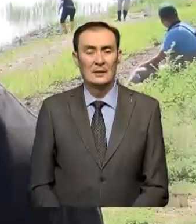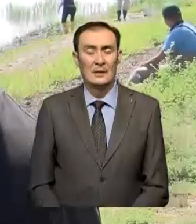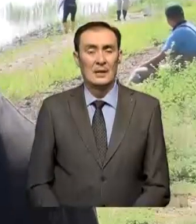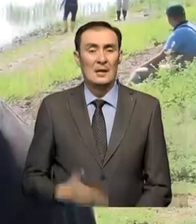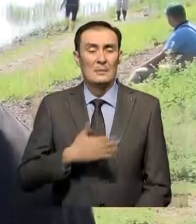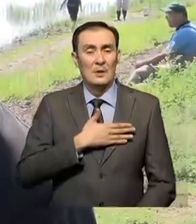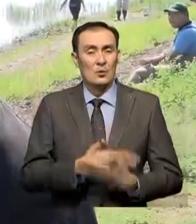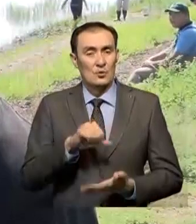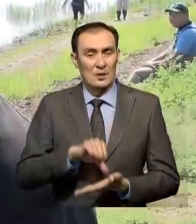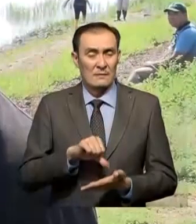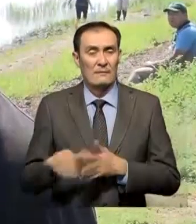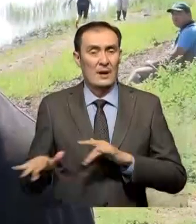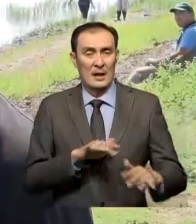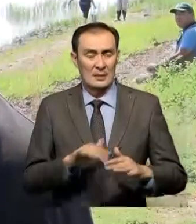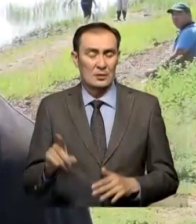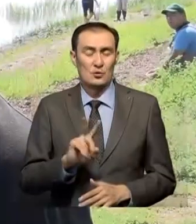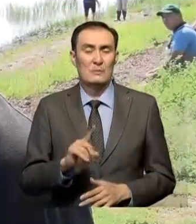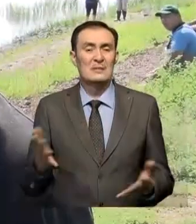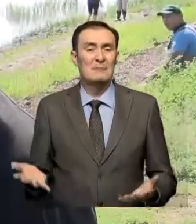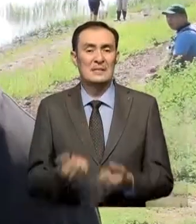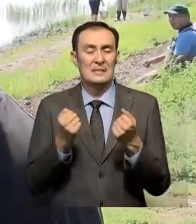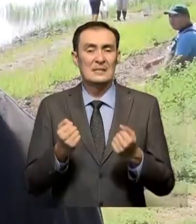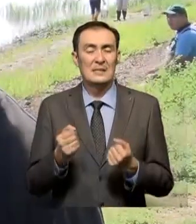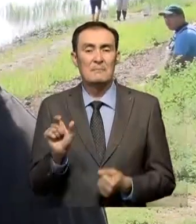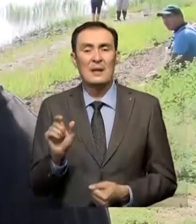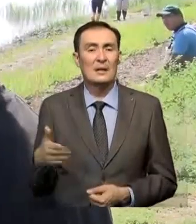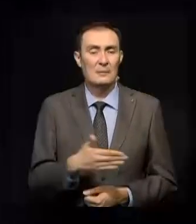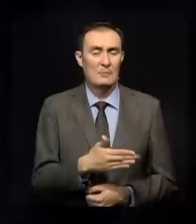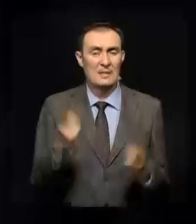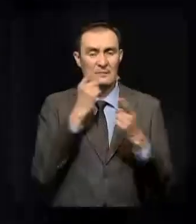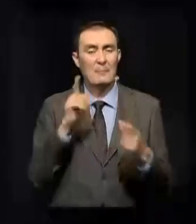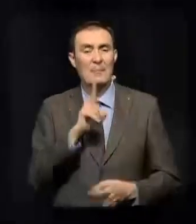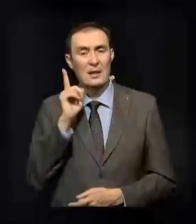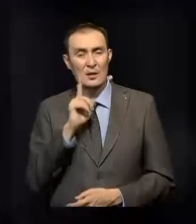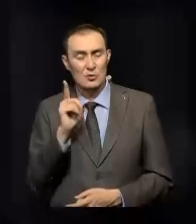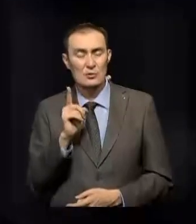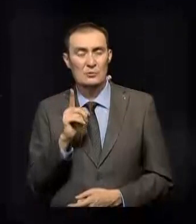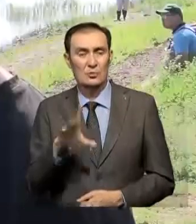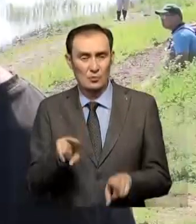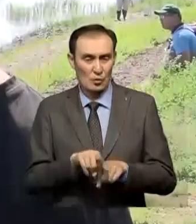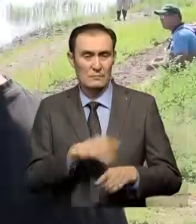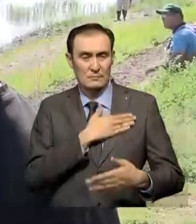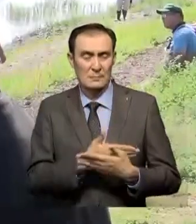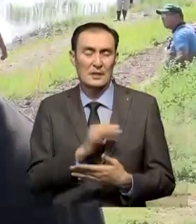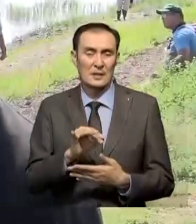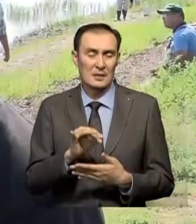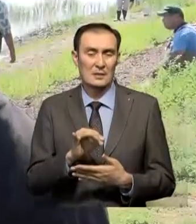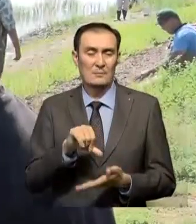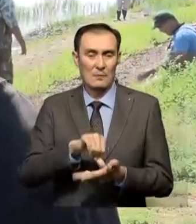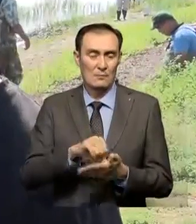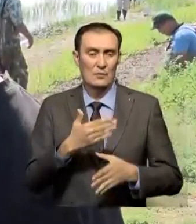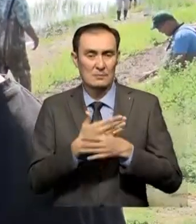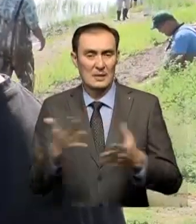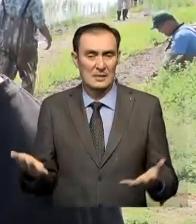Мы принимаем участие в этой акции с одной целью – спасти будущую рыбу, призывая молодежь региона не оставаться в стороне и пополнить ряды волонтеров